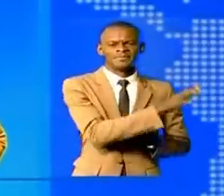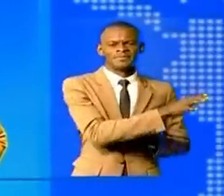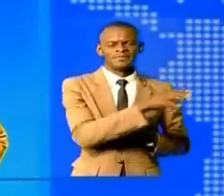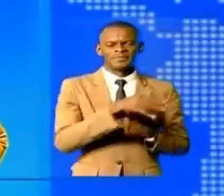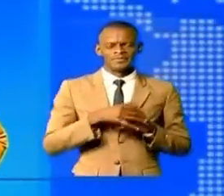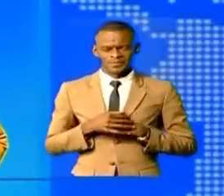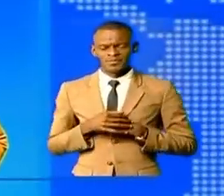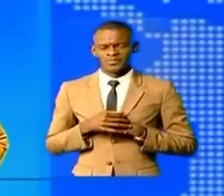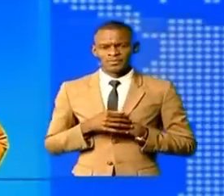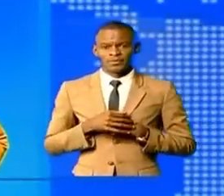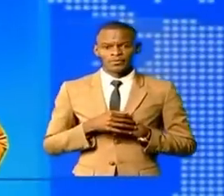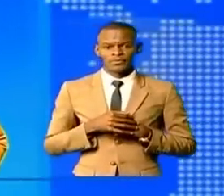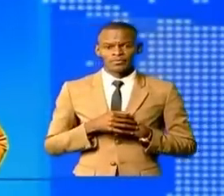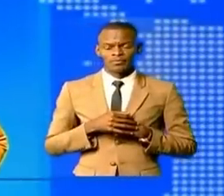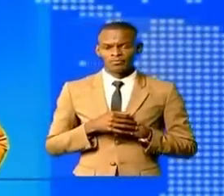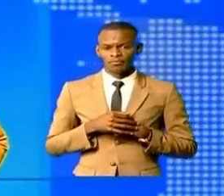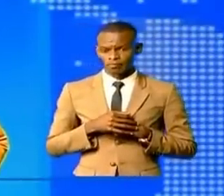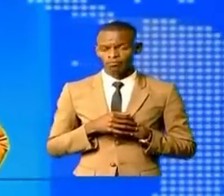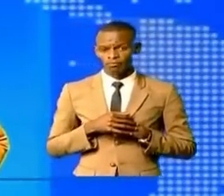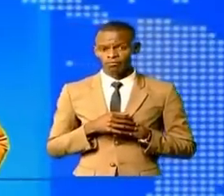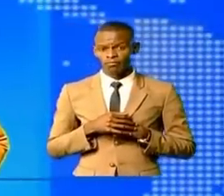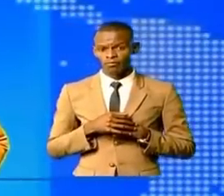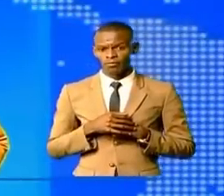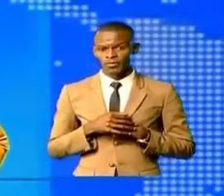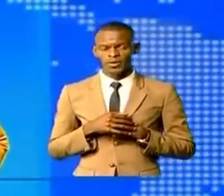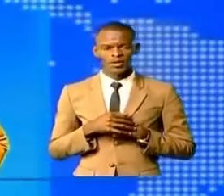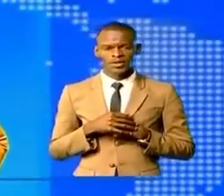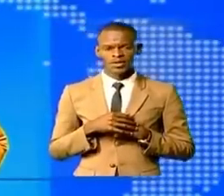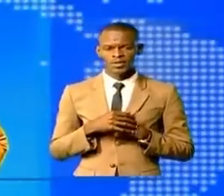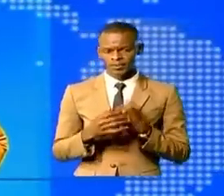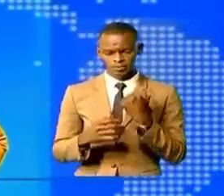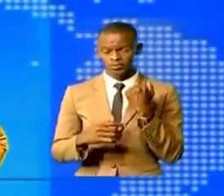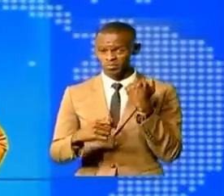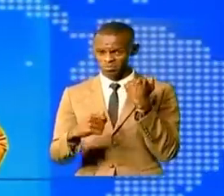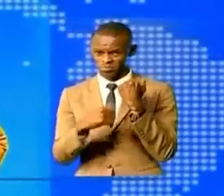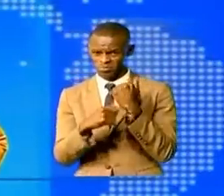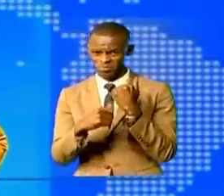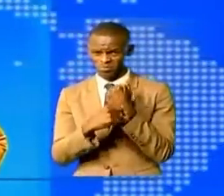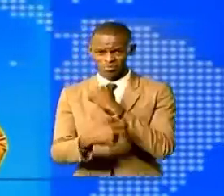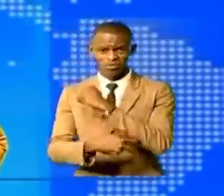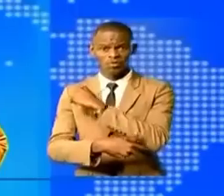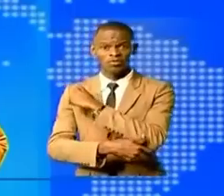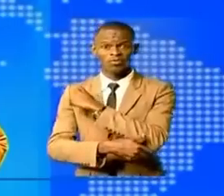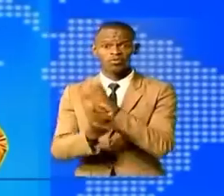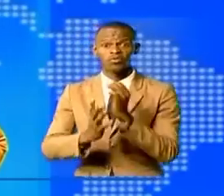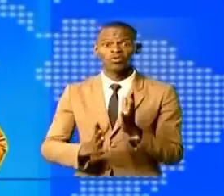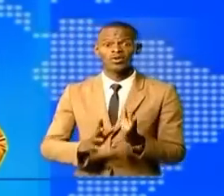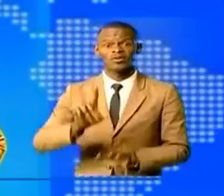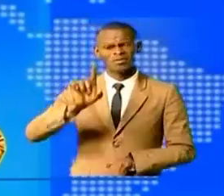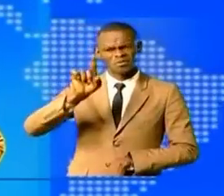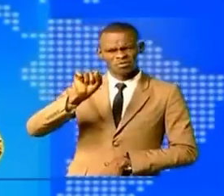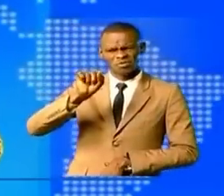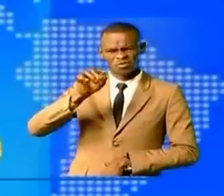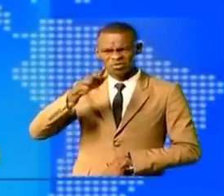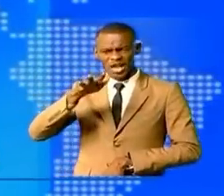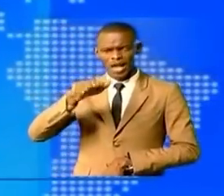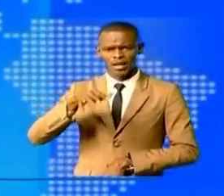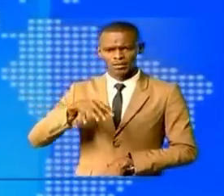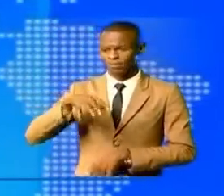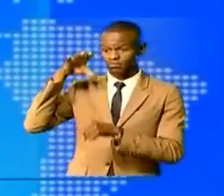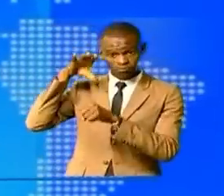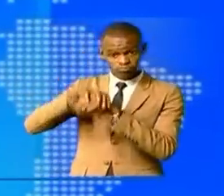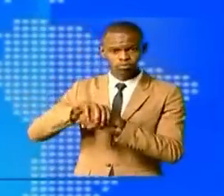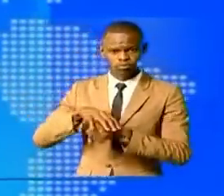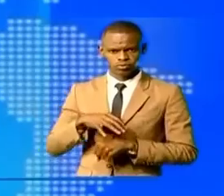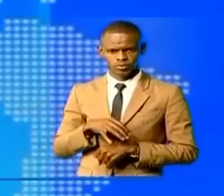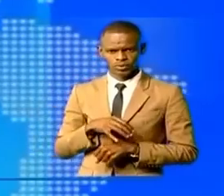Arrestation d'une vingtaine de malfrats, parmi eux 12 militaires, des civils, de rebelles ADF, des miliciens Codeco, tous impliqués dans